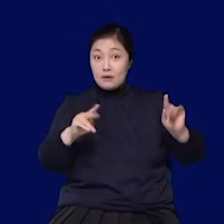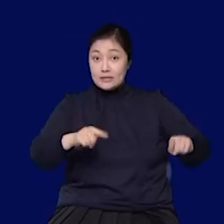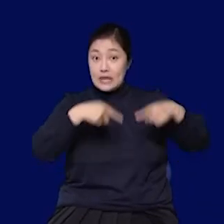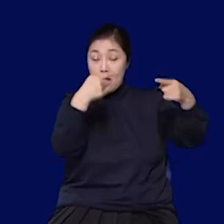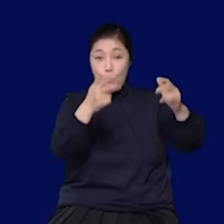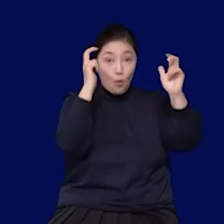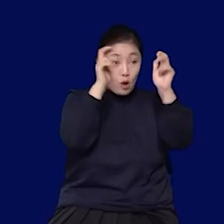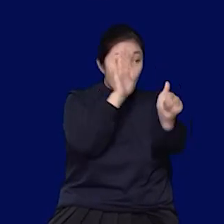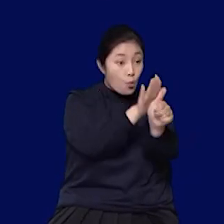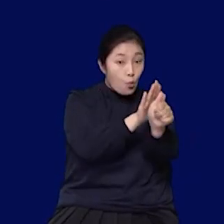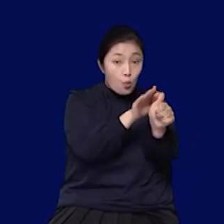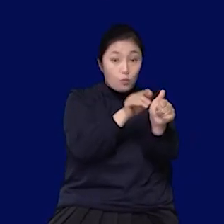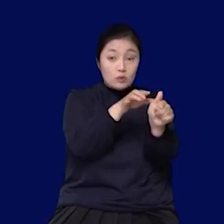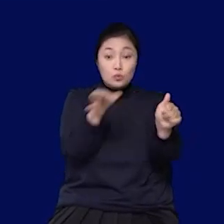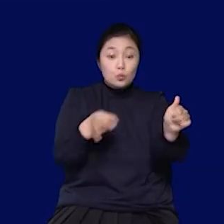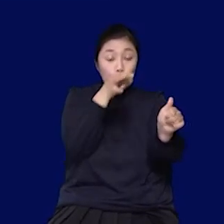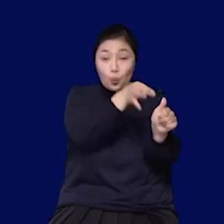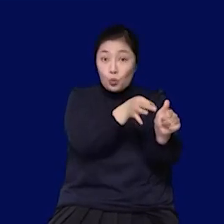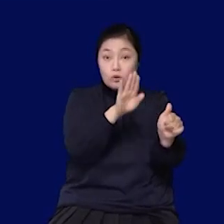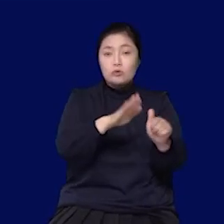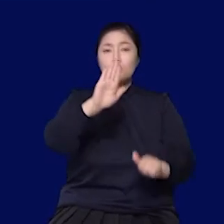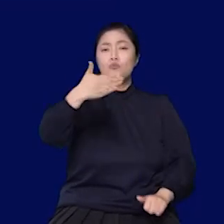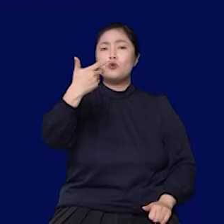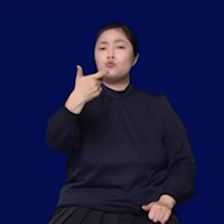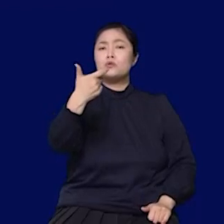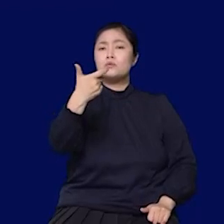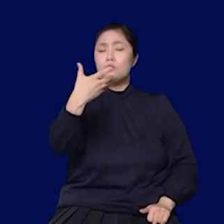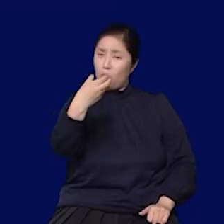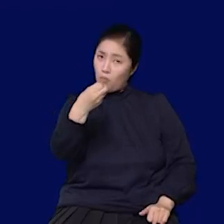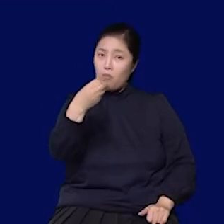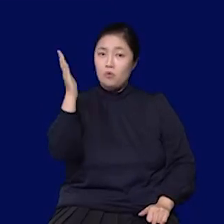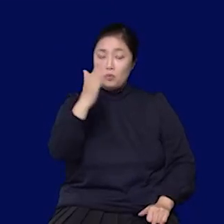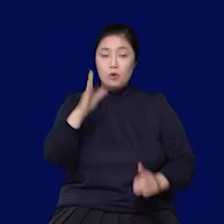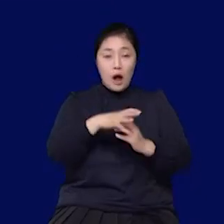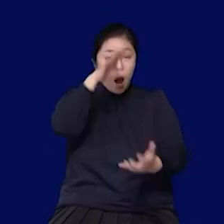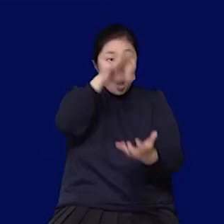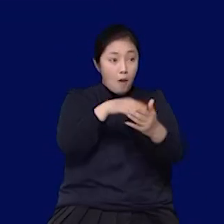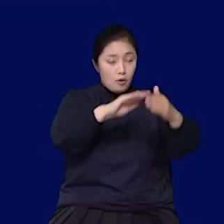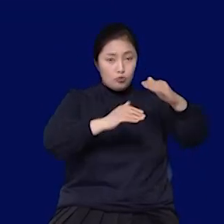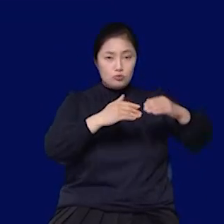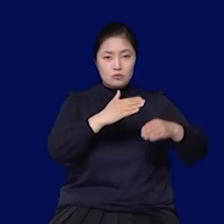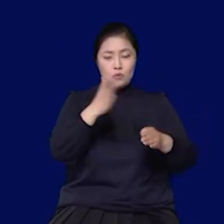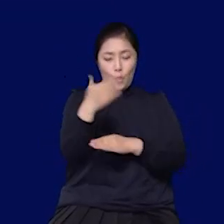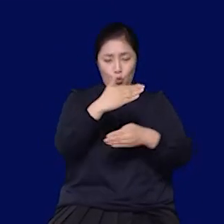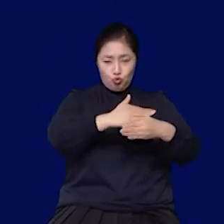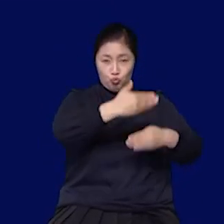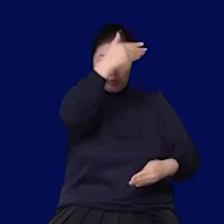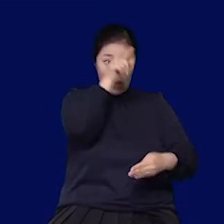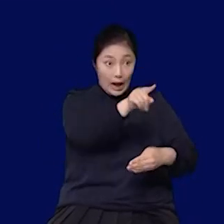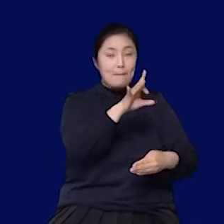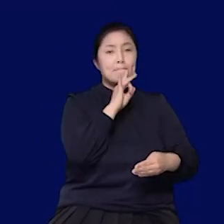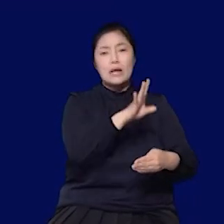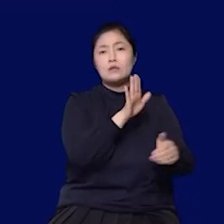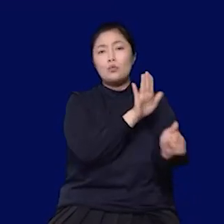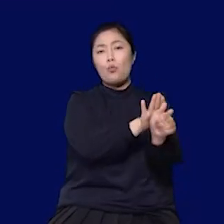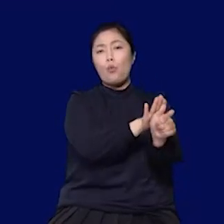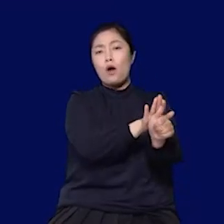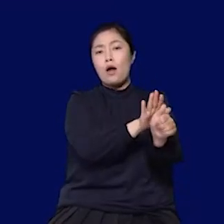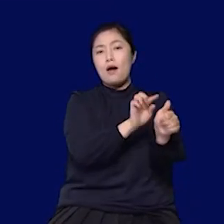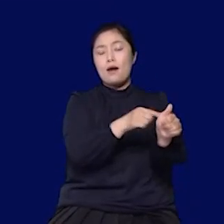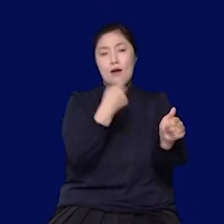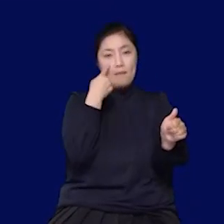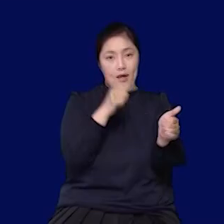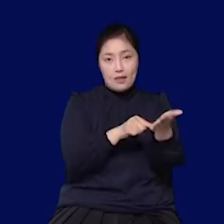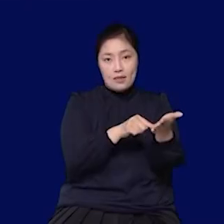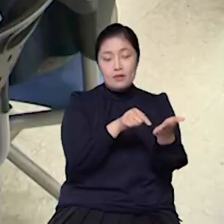참가 업체에 지원한 지방보조금은 960여 만 원으로 모두 굴비업체 단 한 곳으로만 지원된 것으로